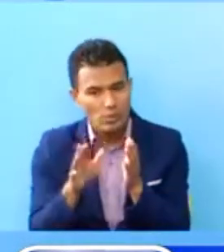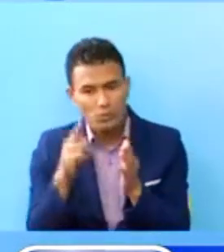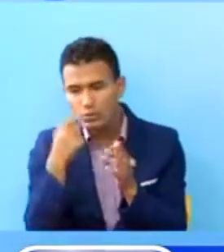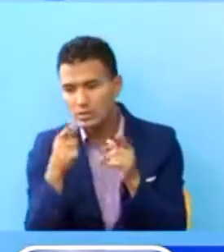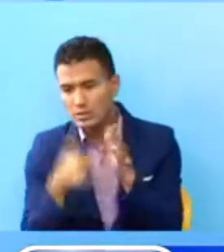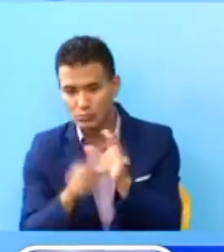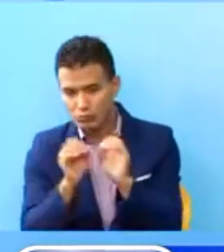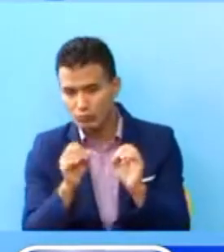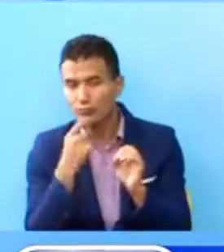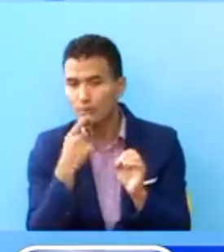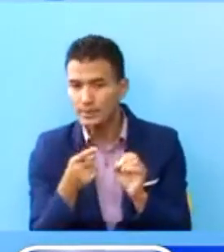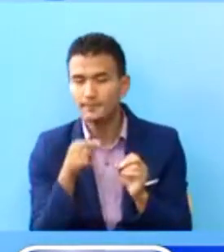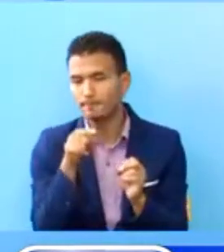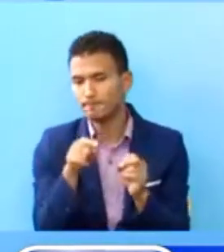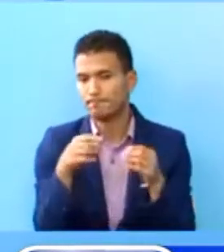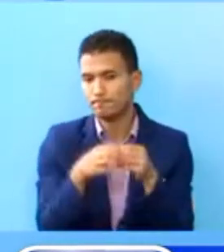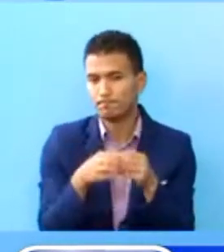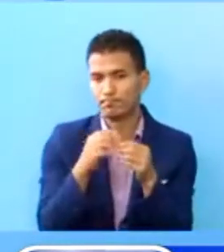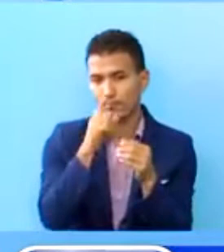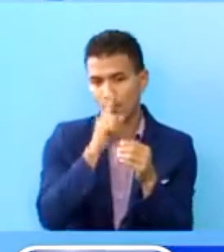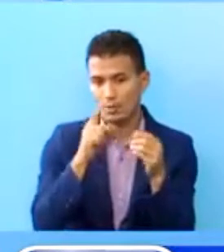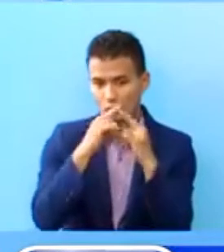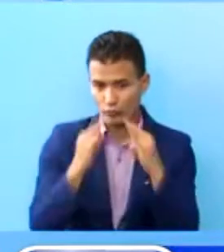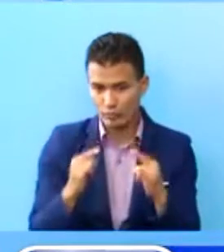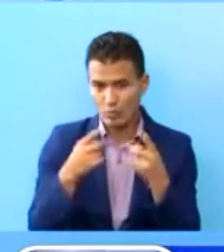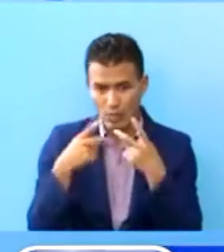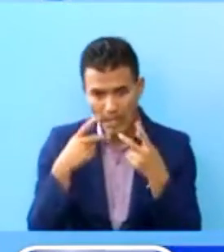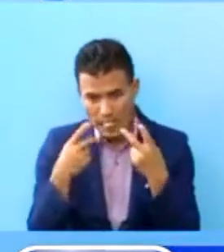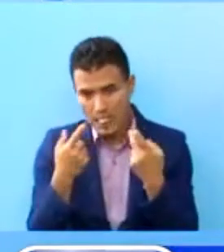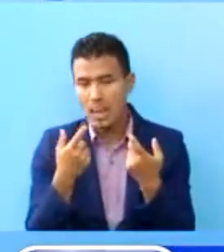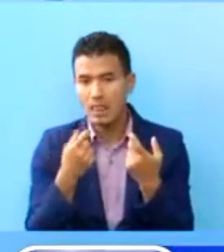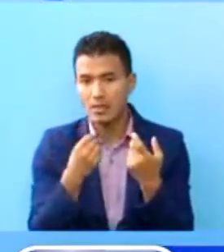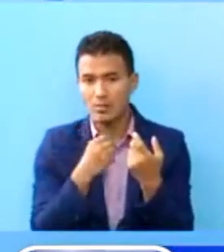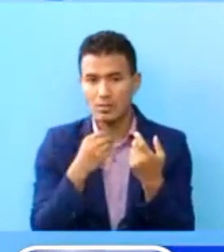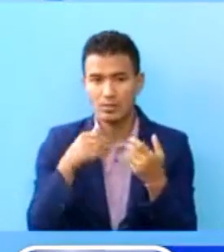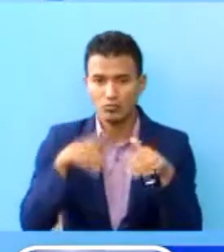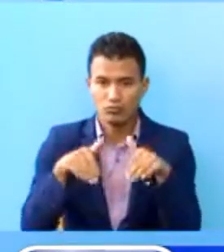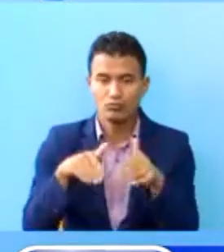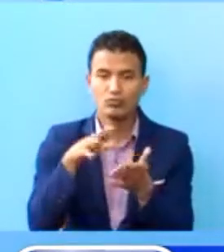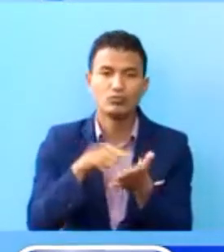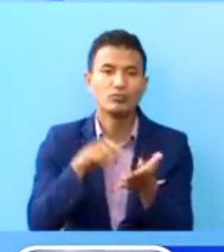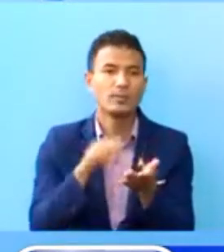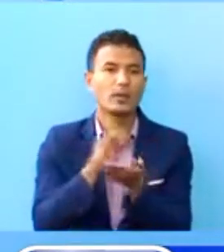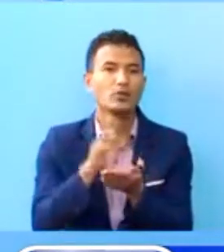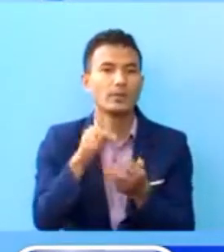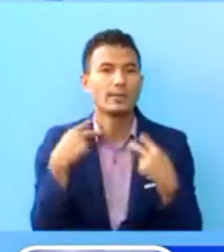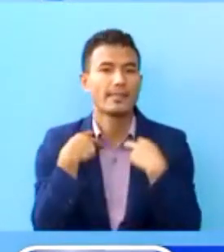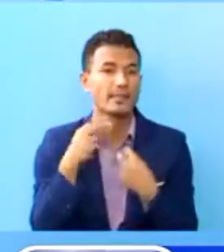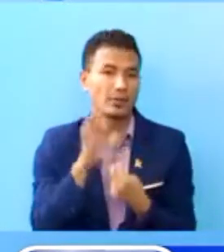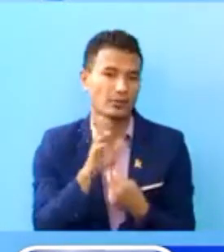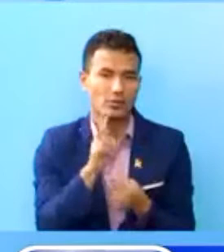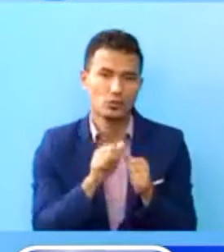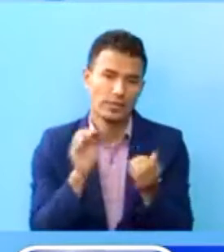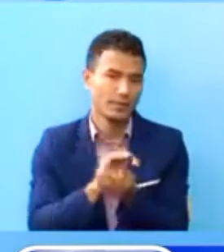भने त्यस्ता व्यक्तिहरूलाई चाहिँ हामीले क्वारेन्टाइनमा होटल क्वारेन्टाइन आइसोलेसन अथवा होल्डिङ सेन्टरमा राख्नुपर्ने हाम्रो बाध्यता छ र हामीले